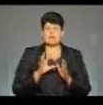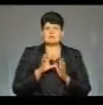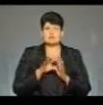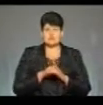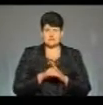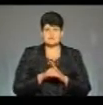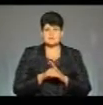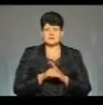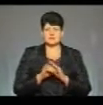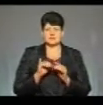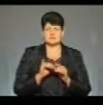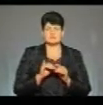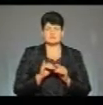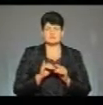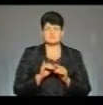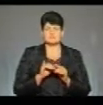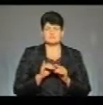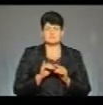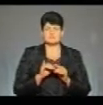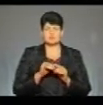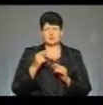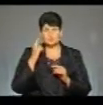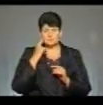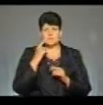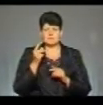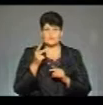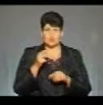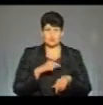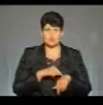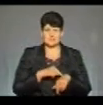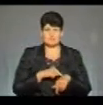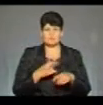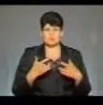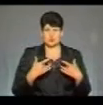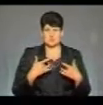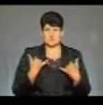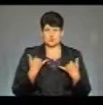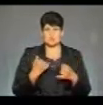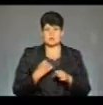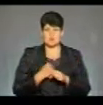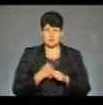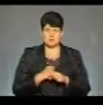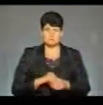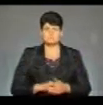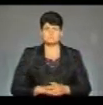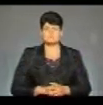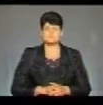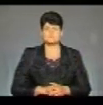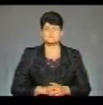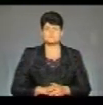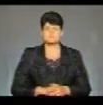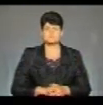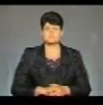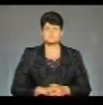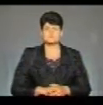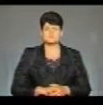воно швидше буде. І що ми, я думаю, на годину-півтори ми той концерт сьогодні зробимо. Діана Ярошенко, Оксана Галіяш.